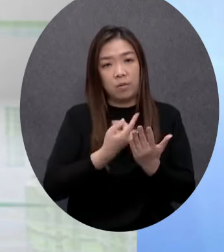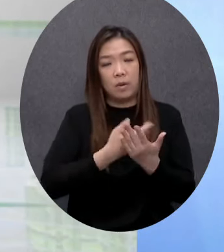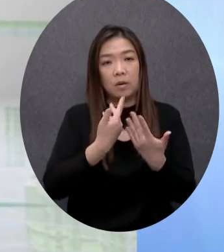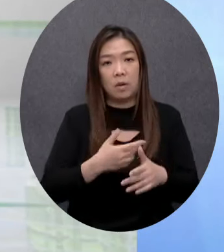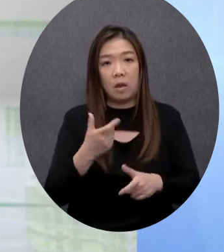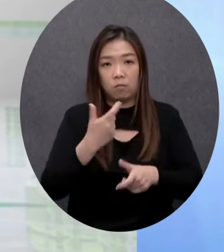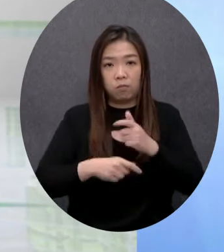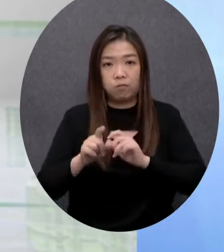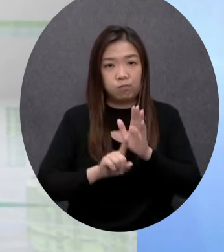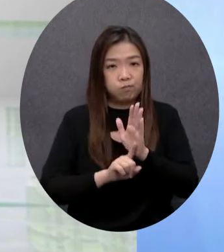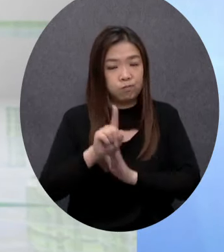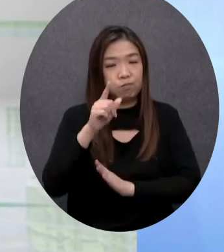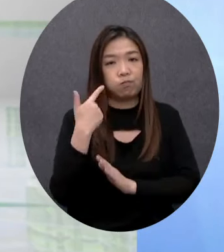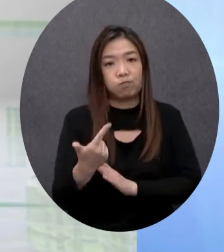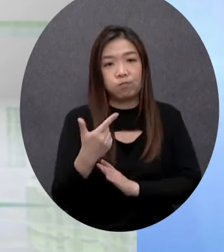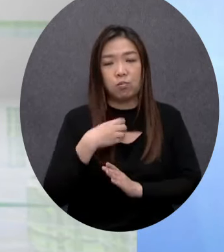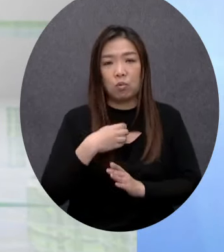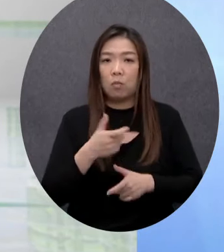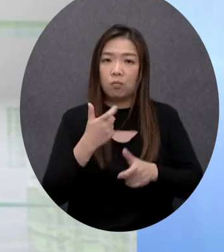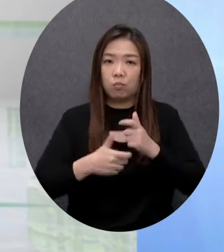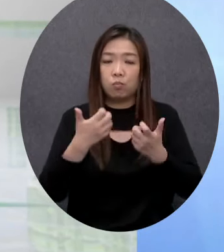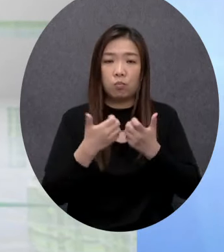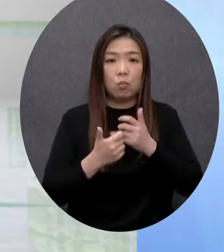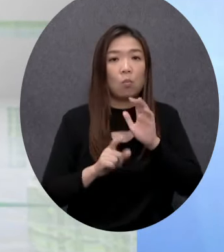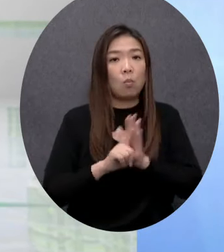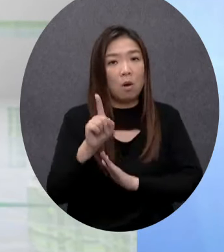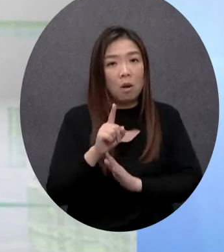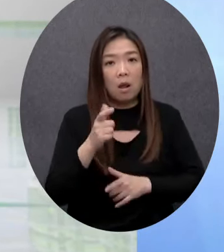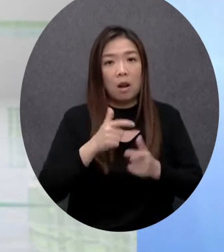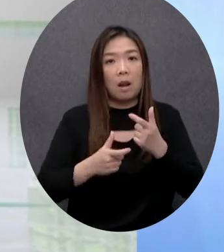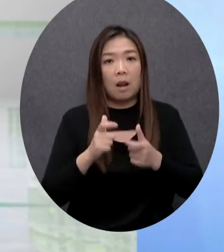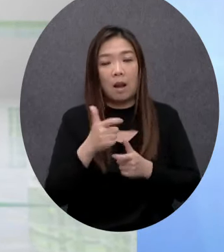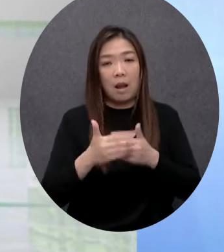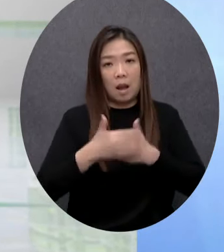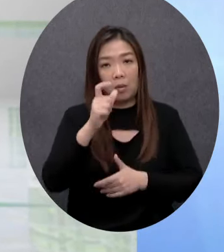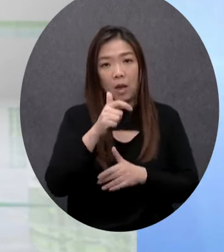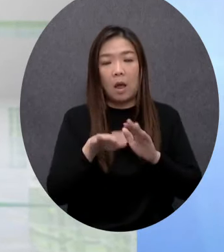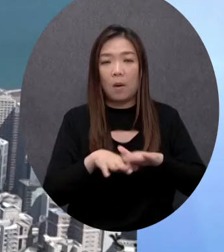升，認為市場活躍，樓價大致上比較平穩。